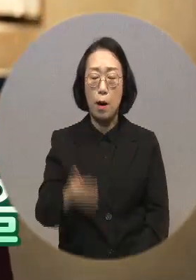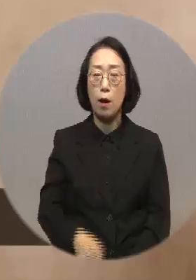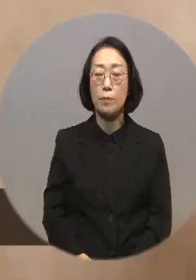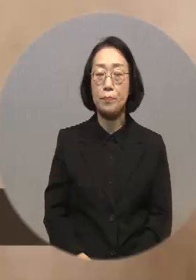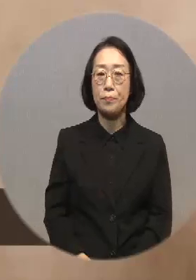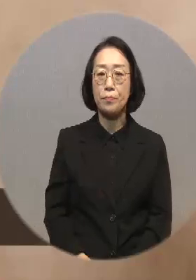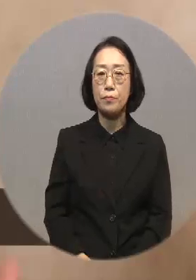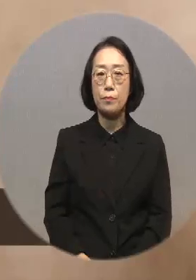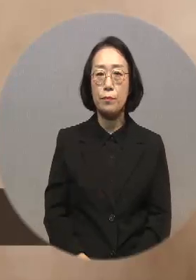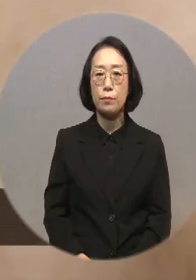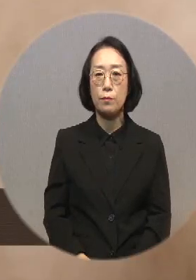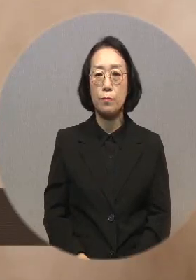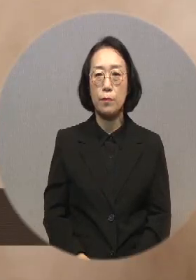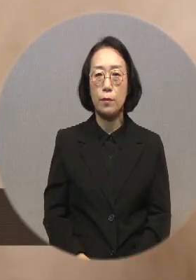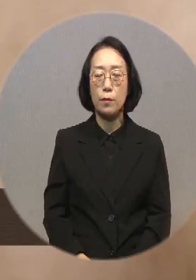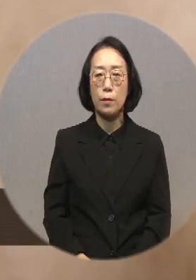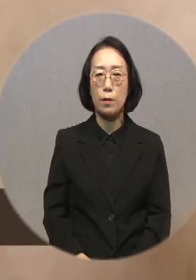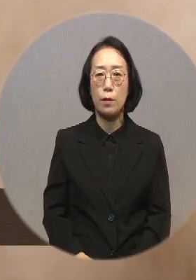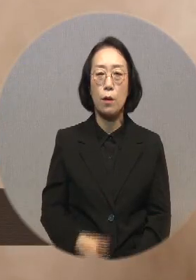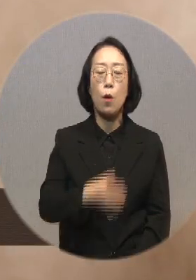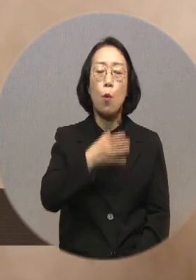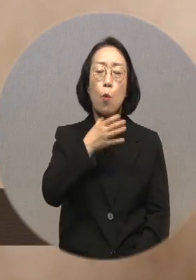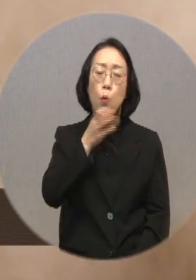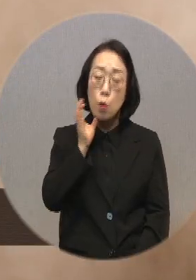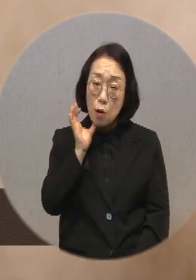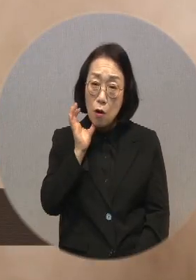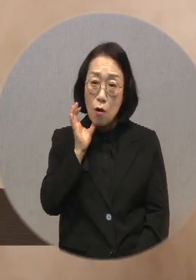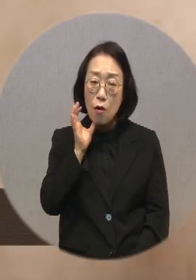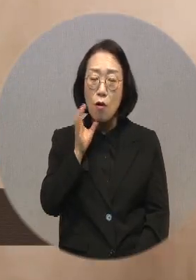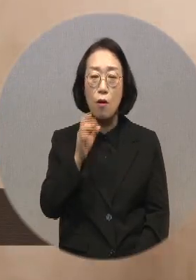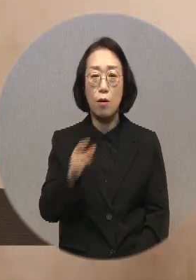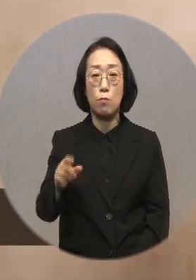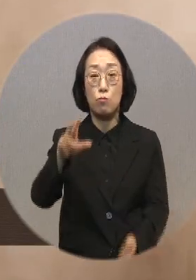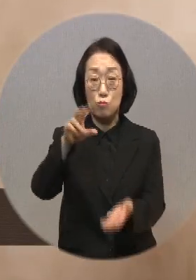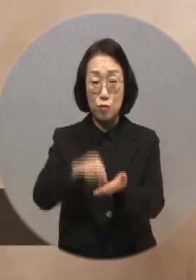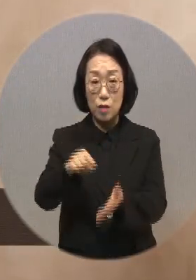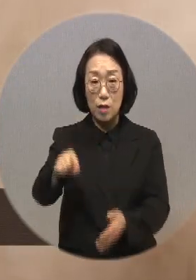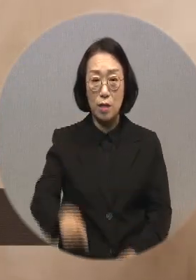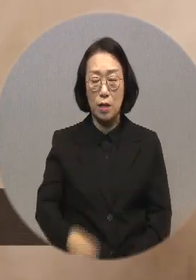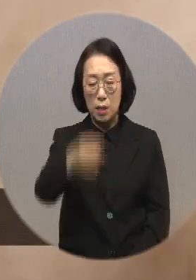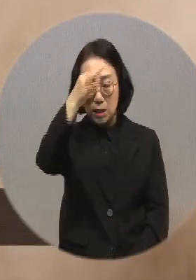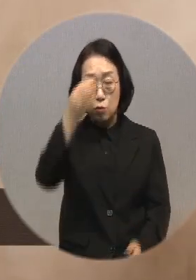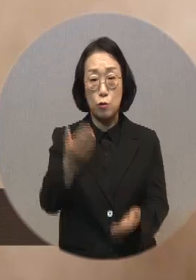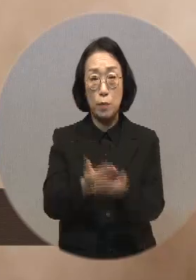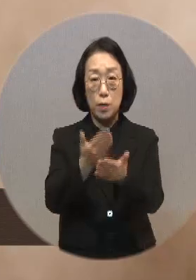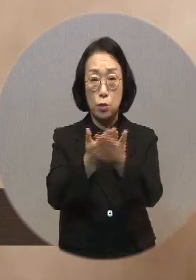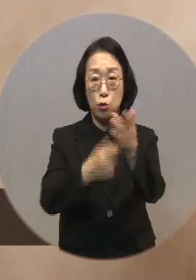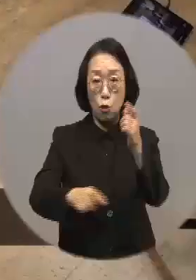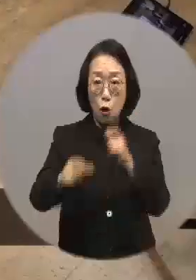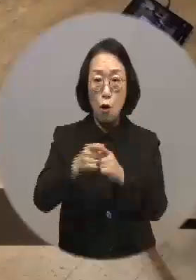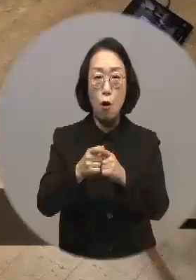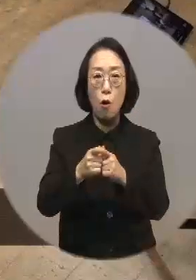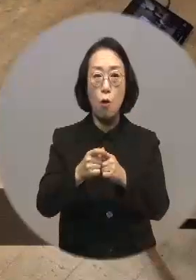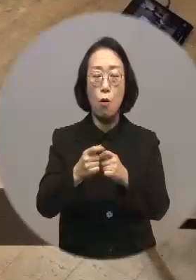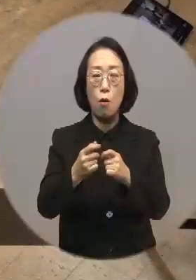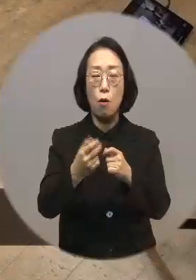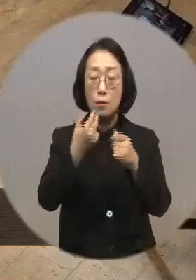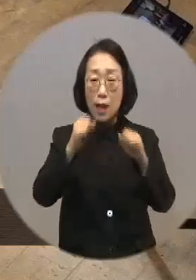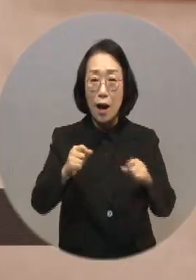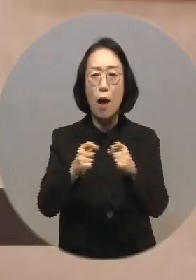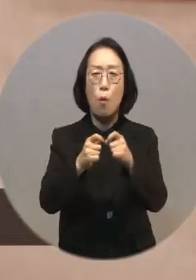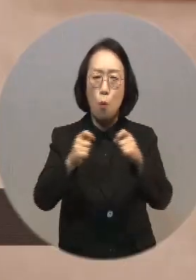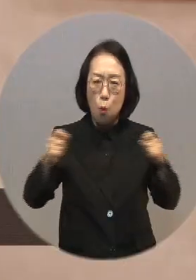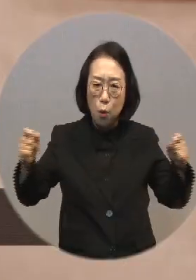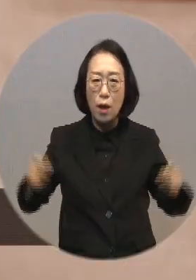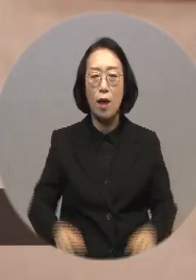문제는 동시에 노령화라고 하는 것들이 고령화라고 하는 것들이 기술 발전으로 수명이 더 늘어날 거라는 거죠. 또 고령화